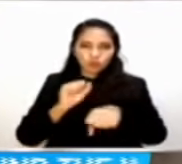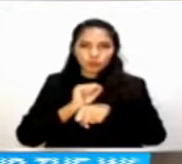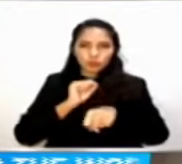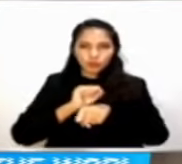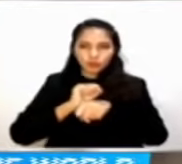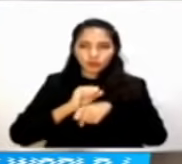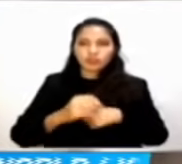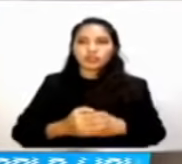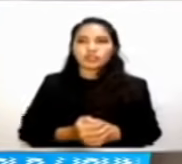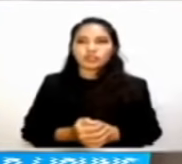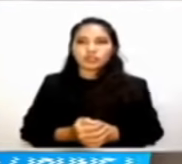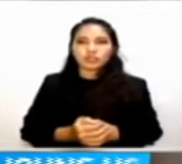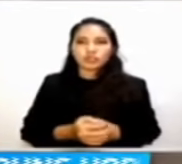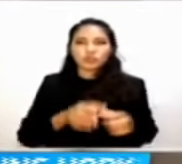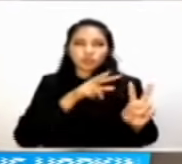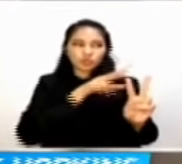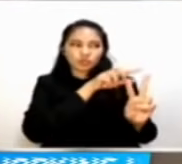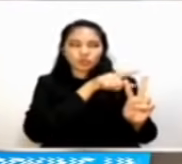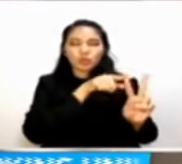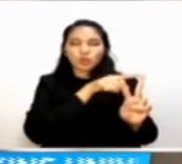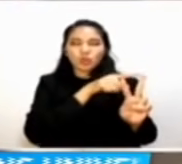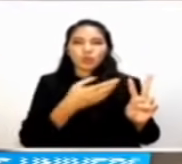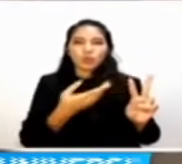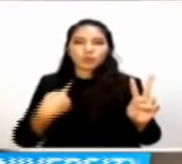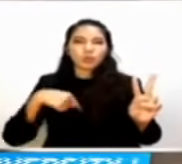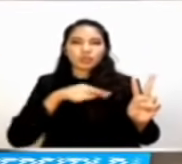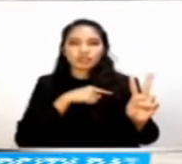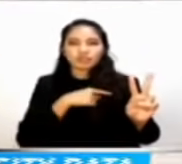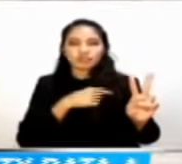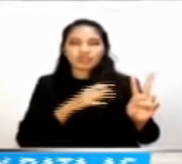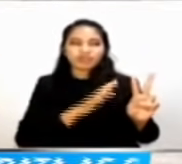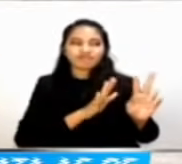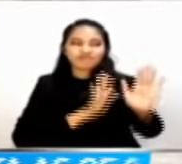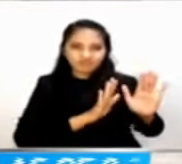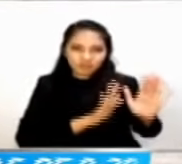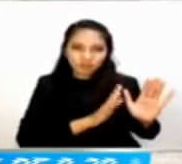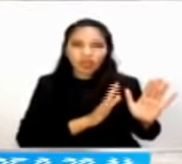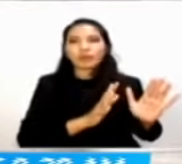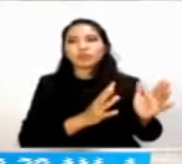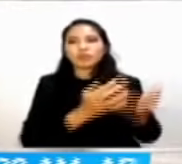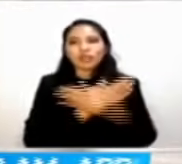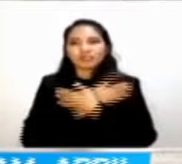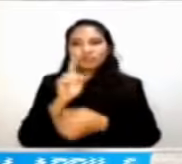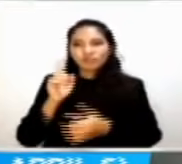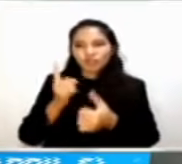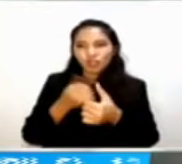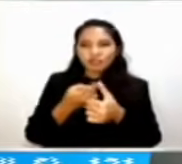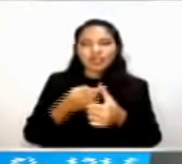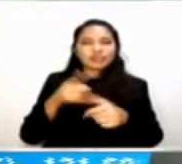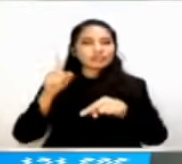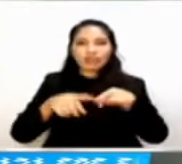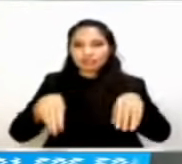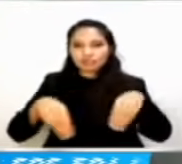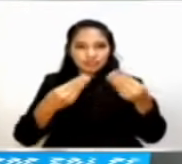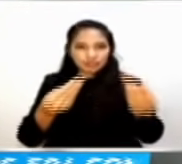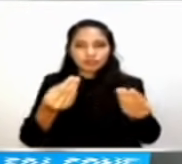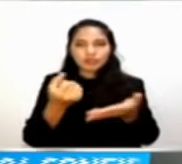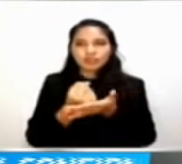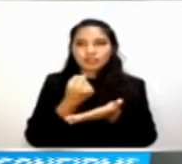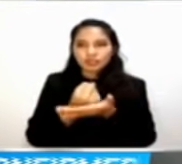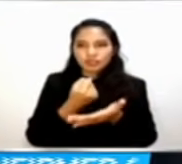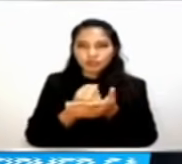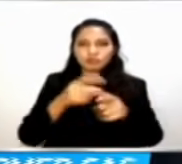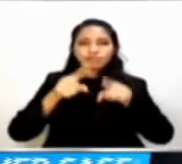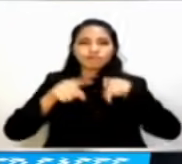na muna namin kasi hindi po namin kaya na sabay-sabay sila pasahurin. Iba't iba ang kwento ng hanap buhay. May nawala ng